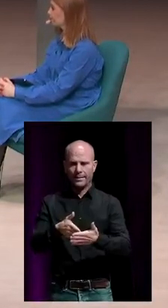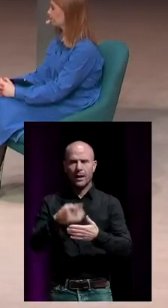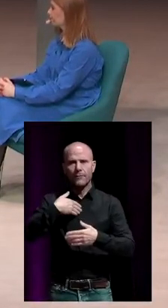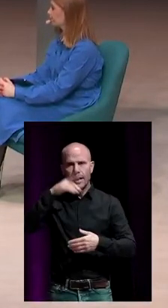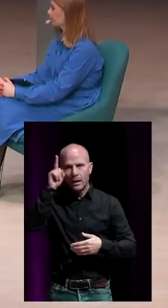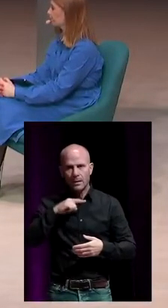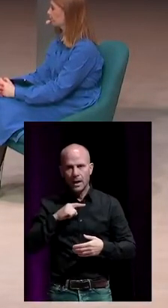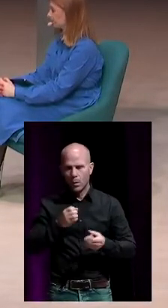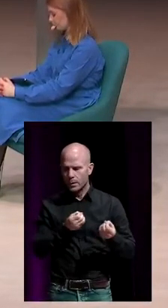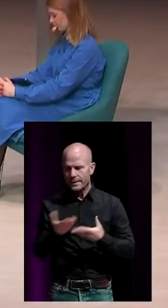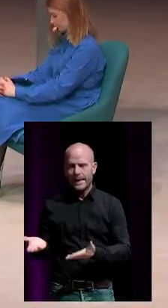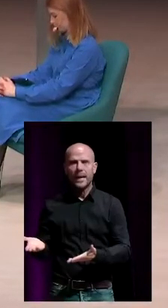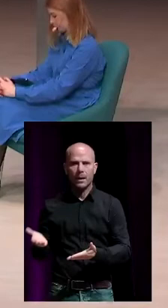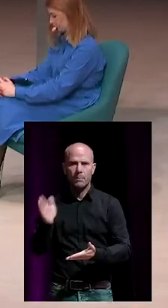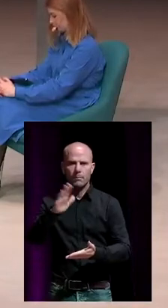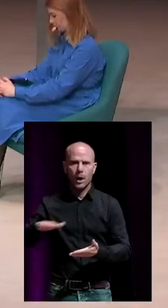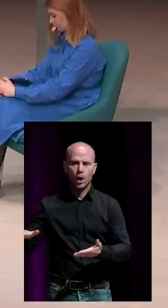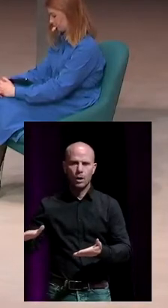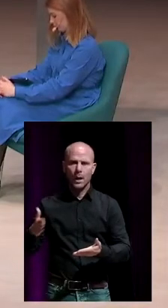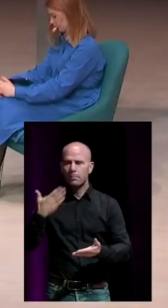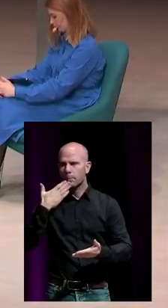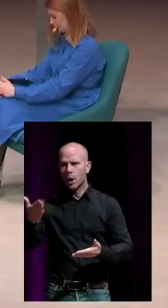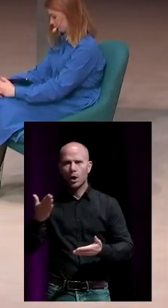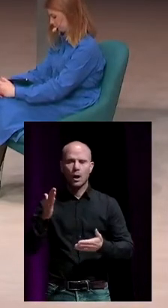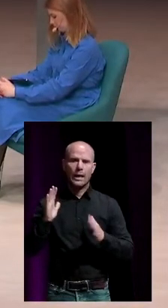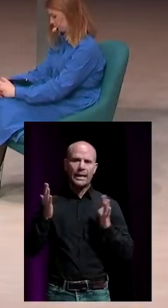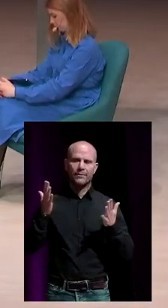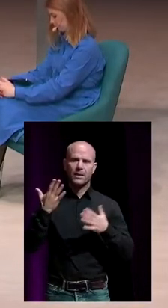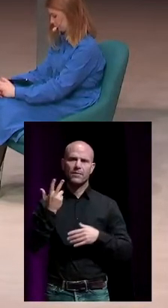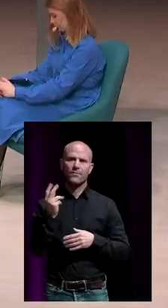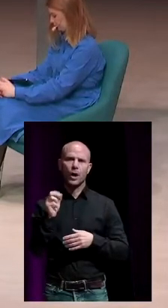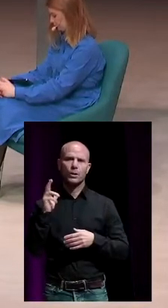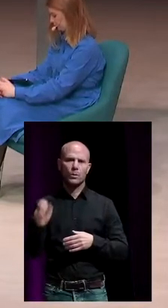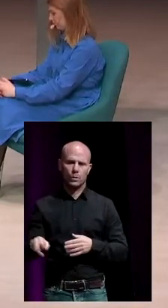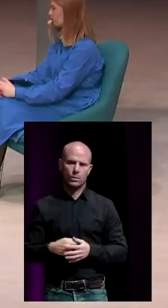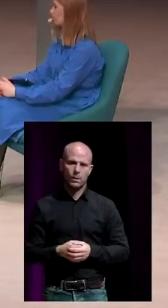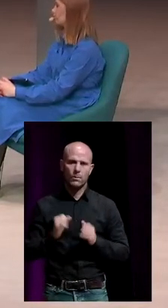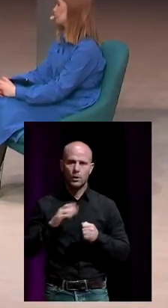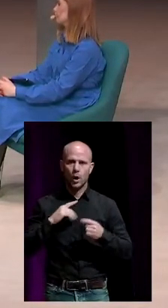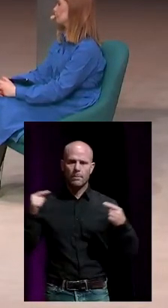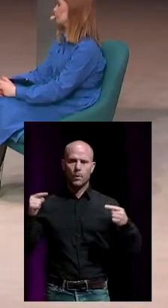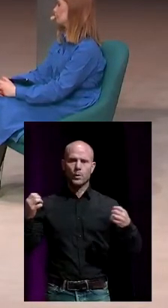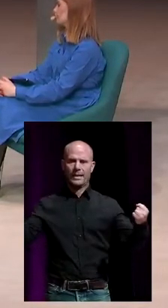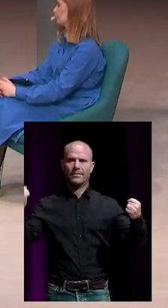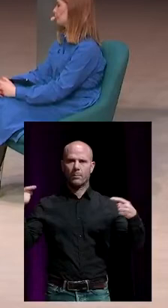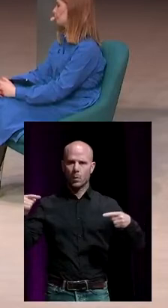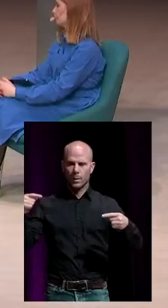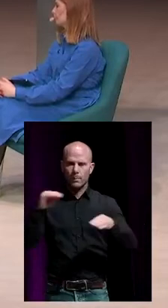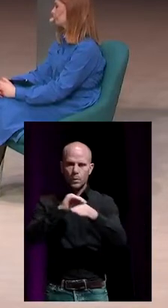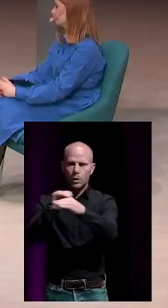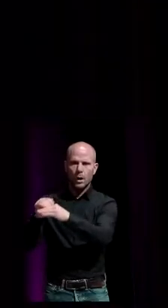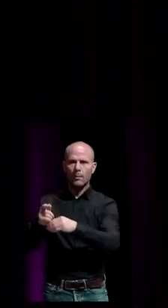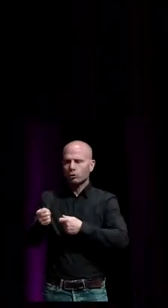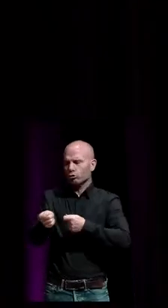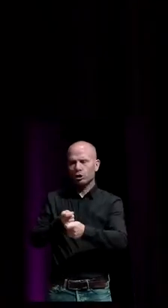att ge sina barn sunda levnadsvanor och så vidare. Det måste behövas motkrafter, motbudskap, regleringar